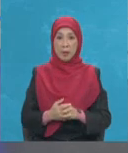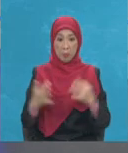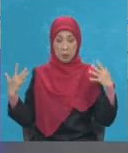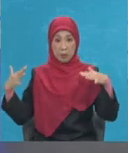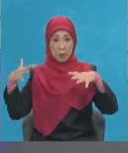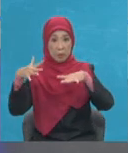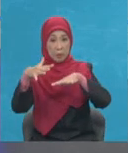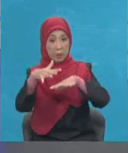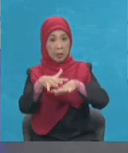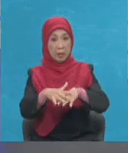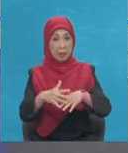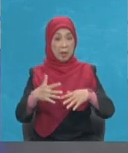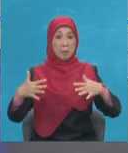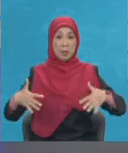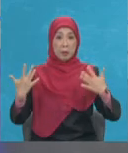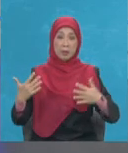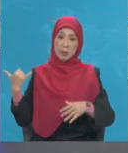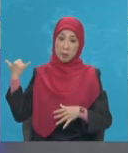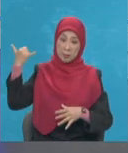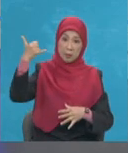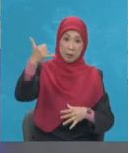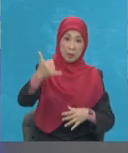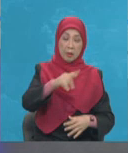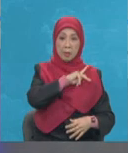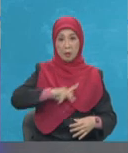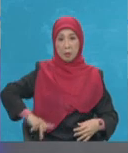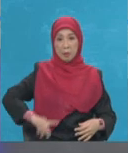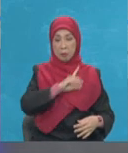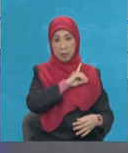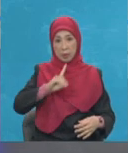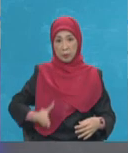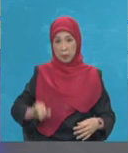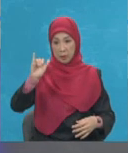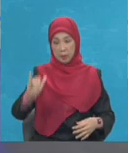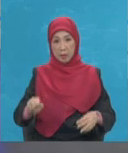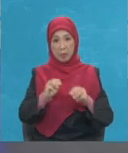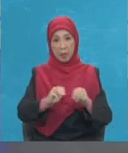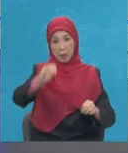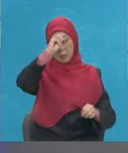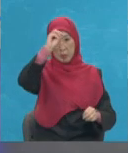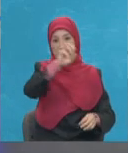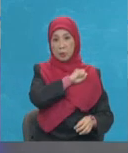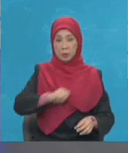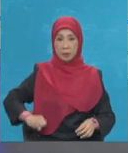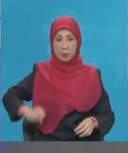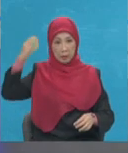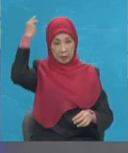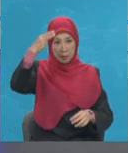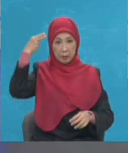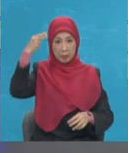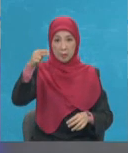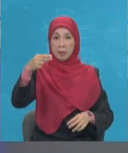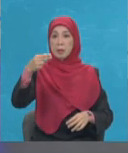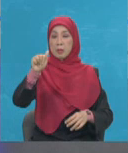Perhimpunan Agong disemarakkan dengan keberangkatan Kebawah Duli Yang Maha Mulia Paduka Seri Baginda Sultan Haji Hassan